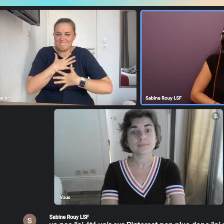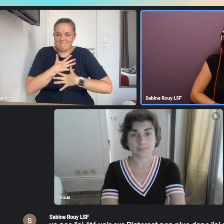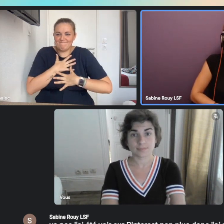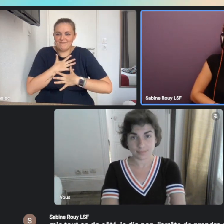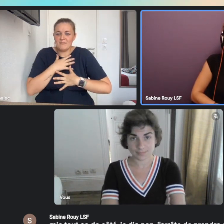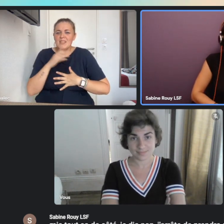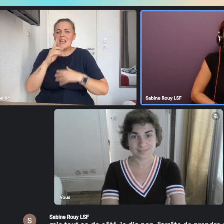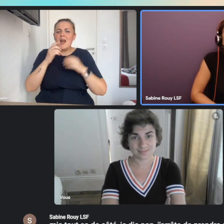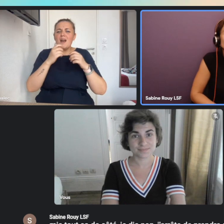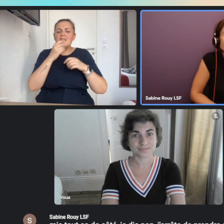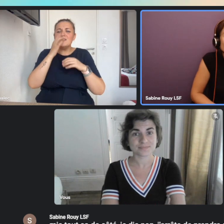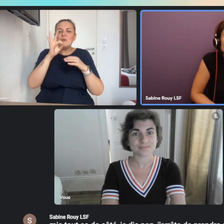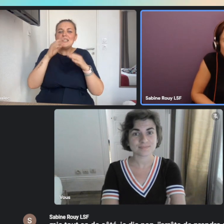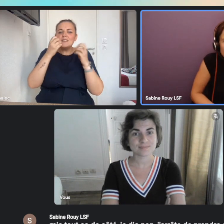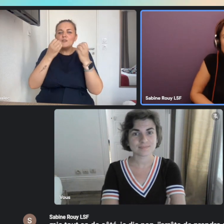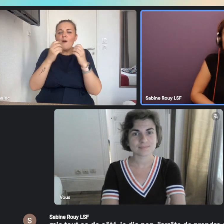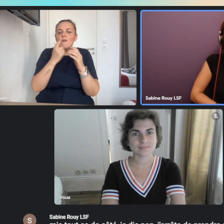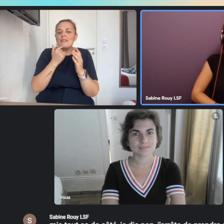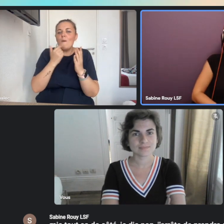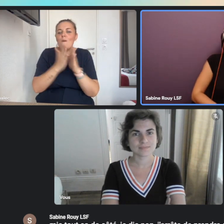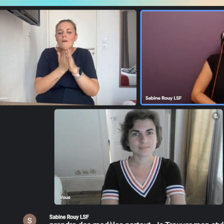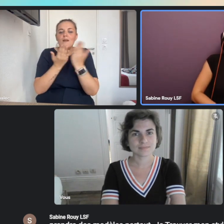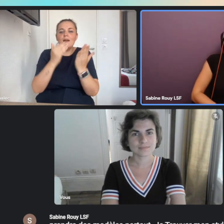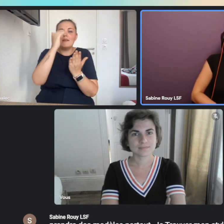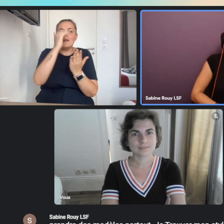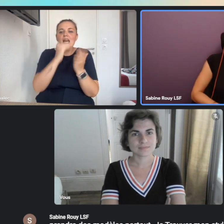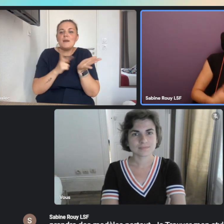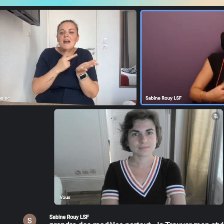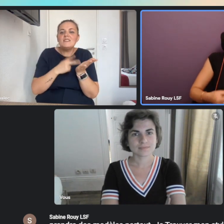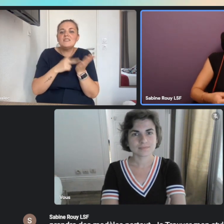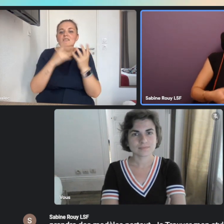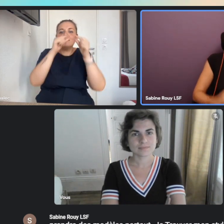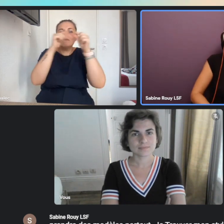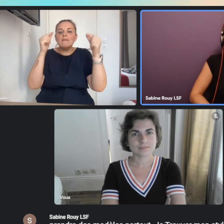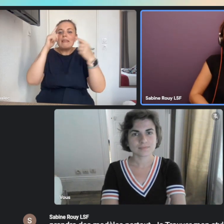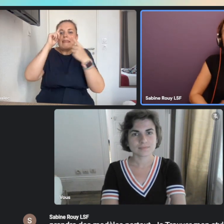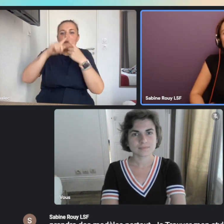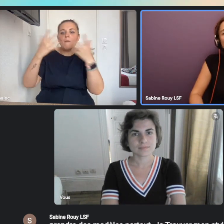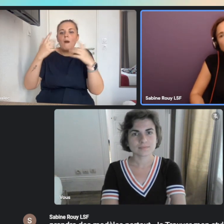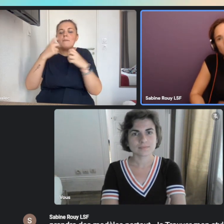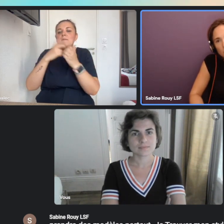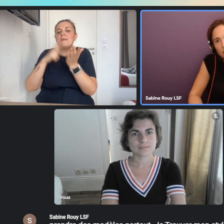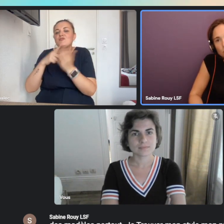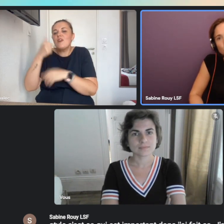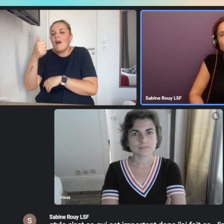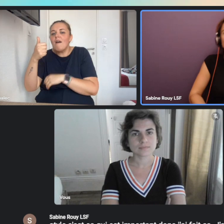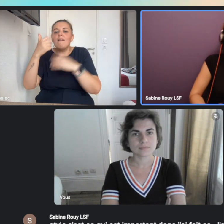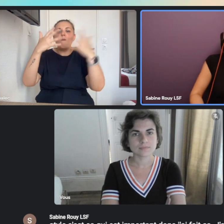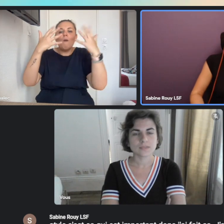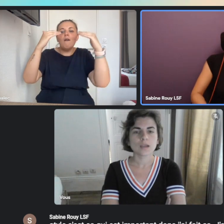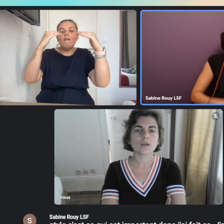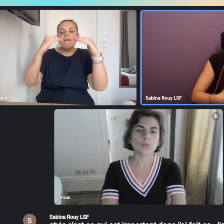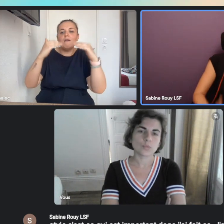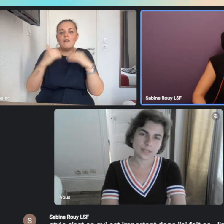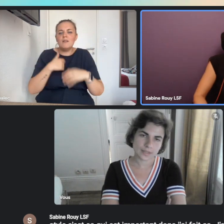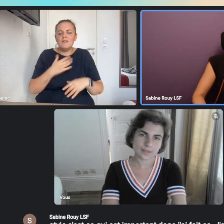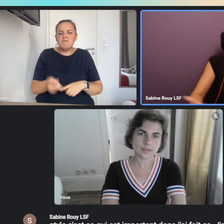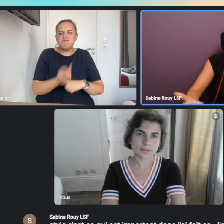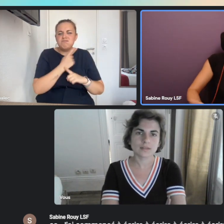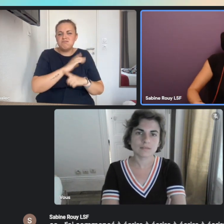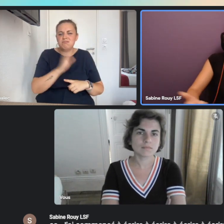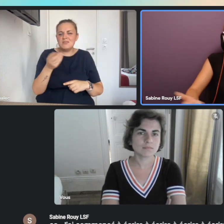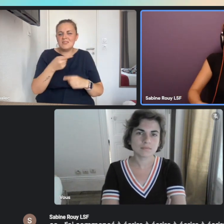maintenant. Parce que justement, je pense que ça me correspond plus. Alors oui, c'est vrai que, souvent au niveau de la pagination, il y a des thèmes, par exemple la page